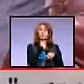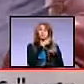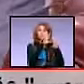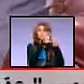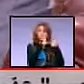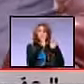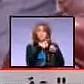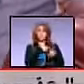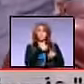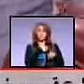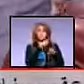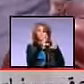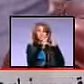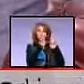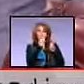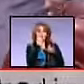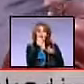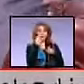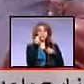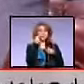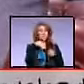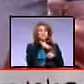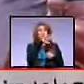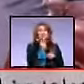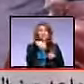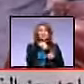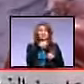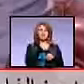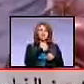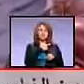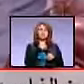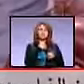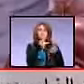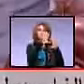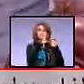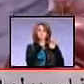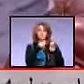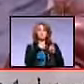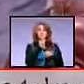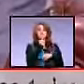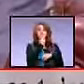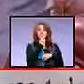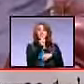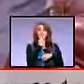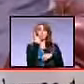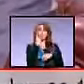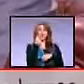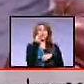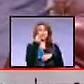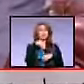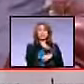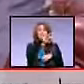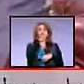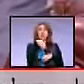الناس، وكان الفيلم اسمه واحد من الناس. قلت الله، طب ايه المانع ان انا اسمي البرنامج واحد من